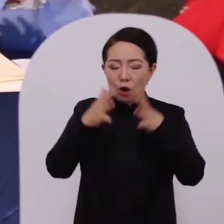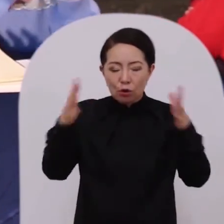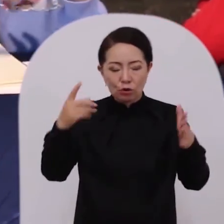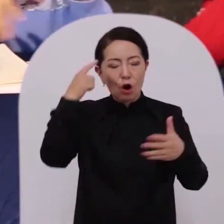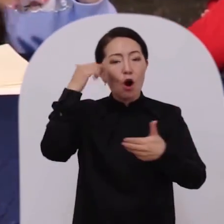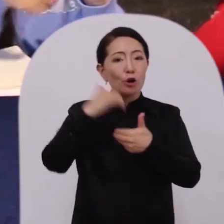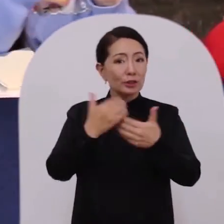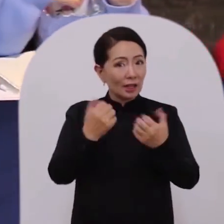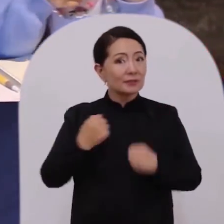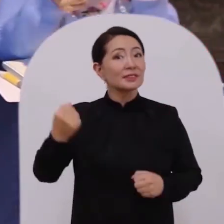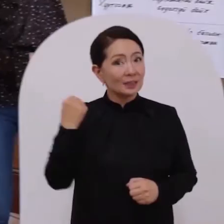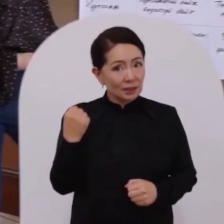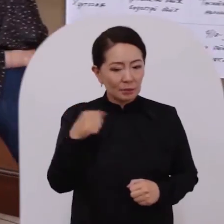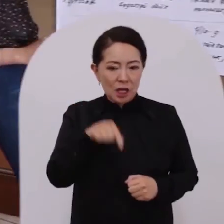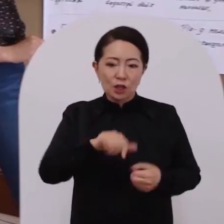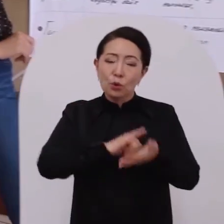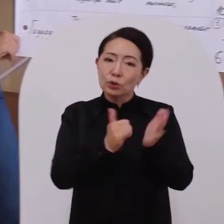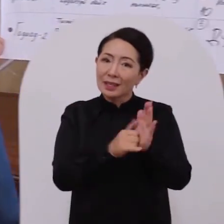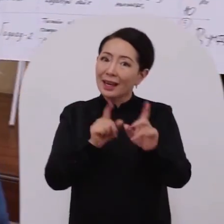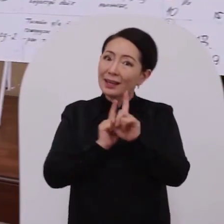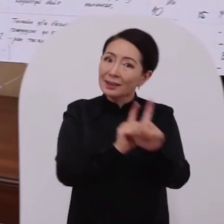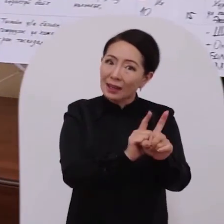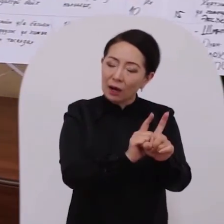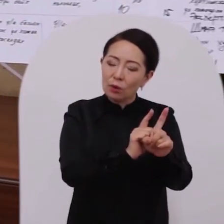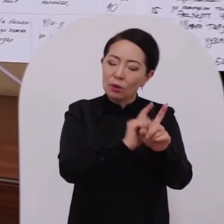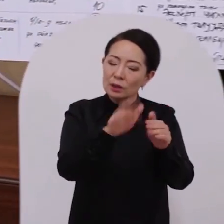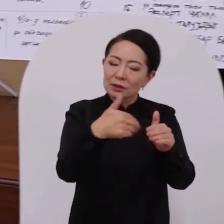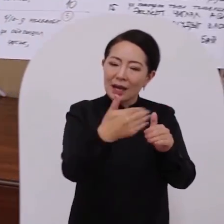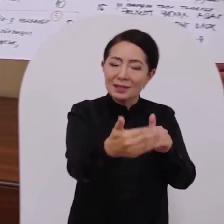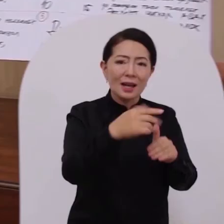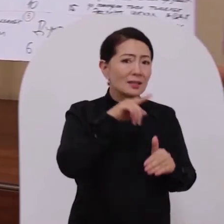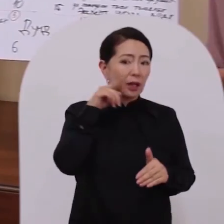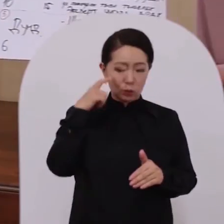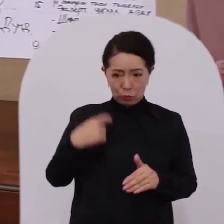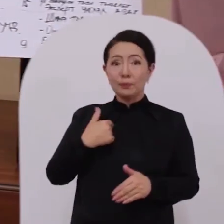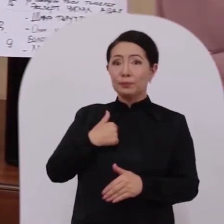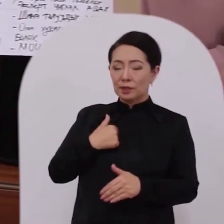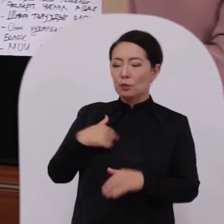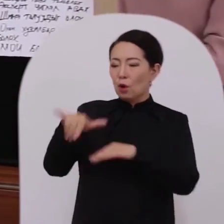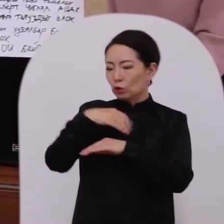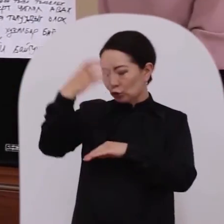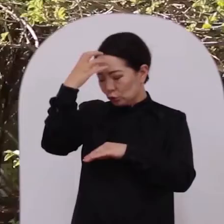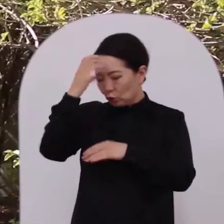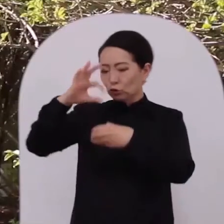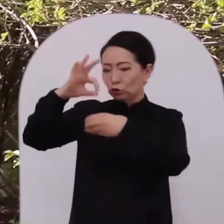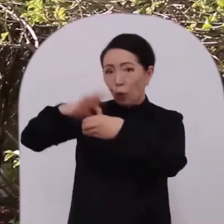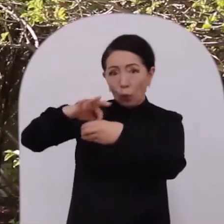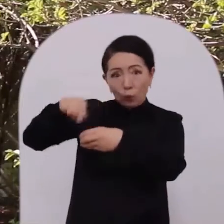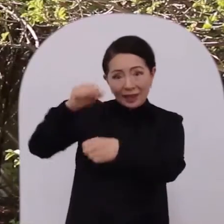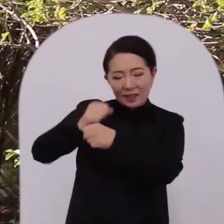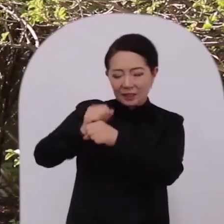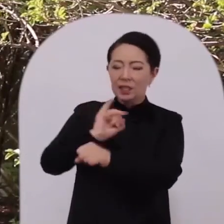ойлголтуудыг авч чадсан. За энэ чухалаараа цаашдаа залуу үнийхээ хувьд ус төр болон сонгуулийн энэ үйл ажиллагаанууд идэвхтэй